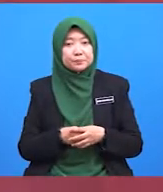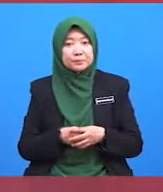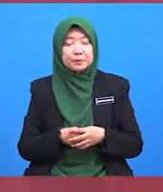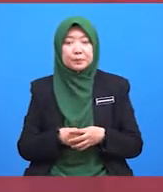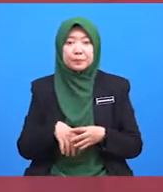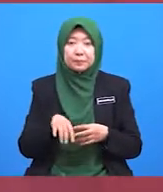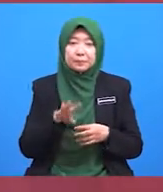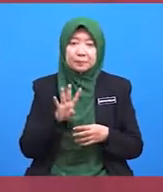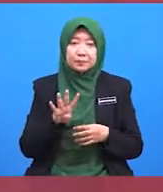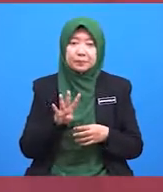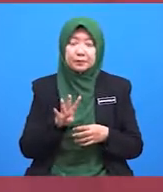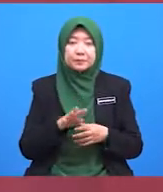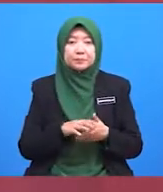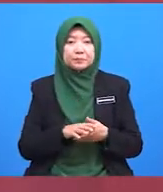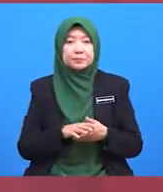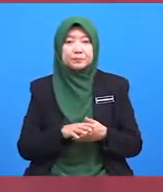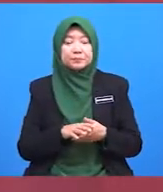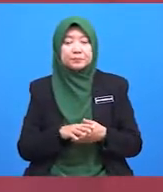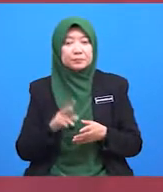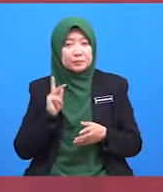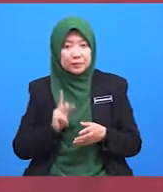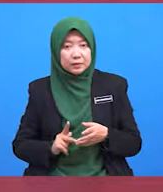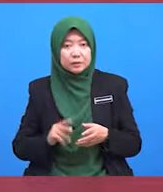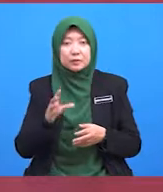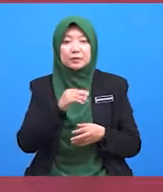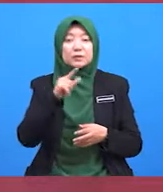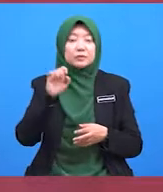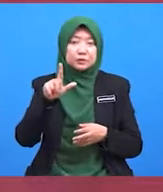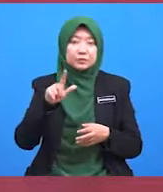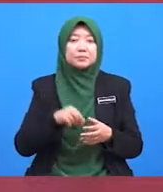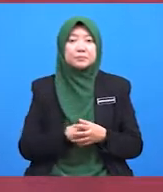Yang keempat, kain lapik. Dan yang terakhir, gel galvanik.